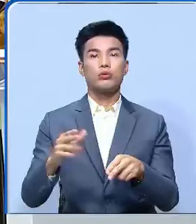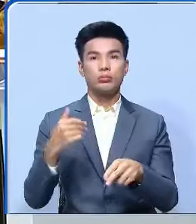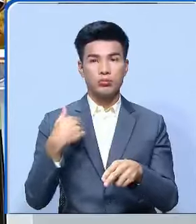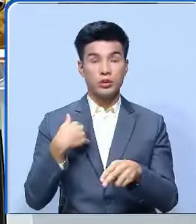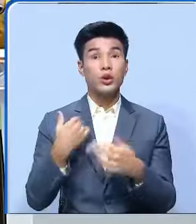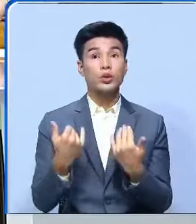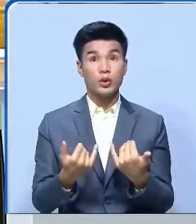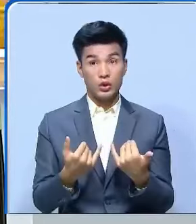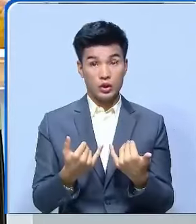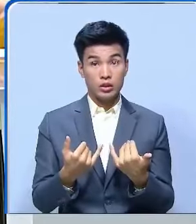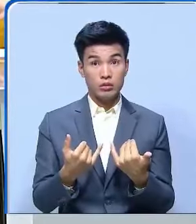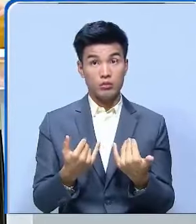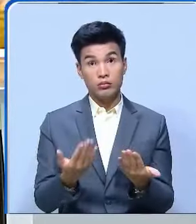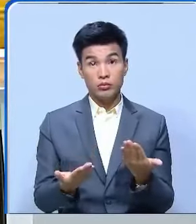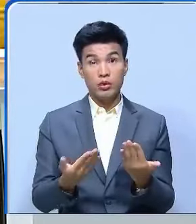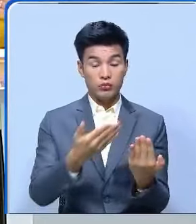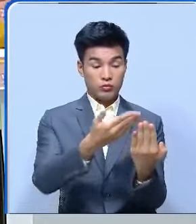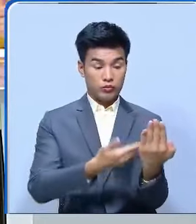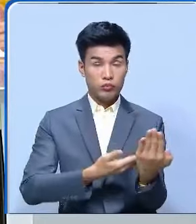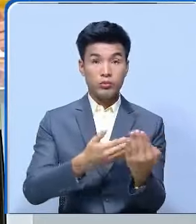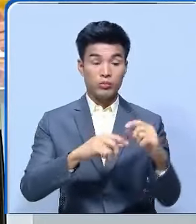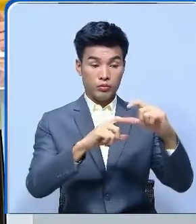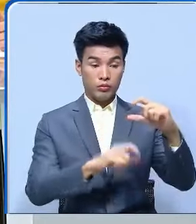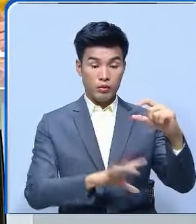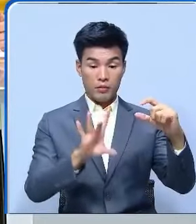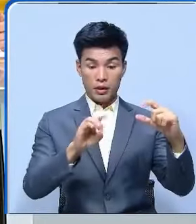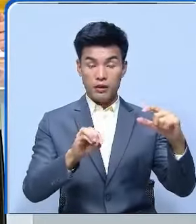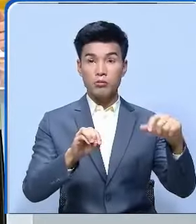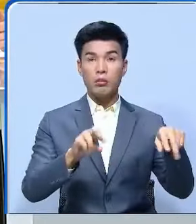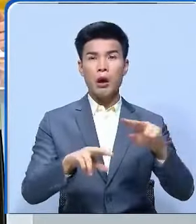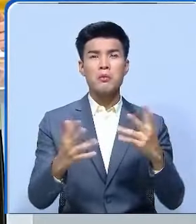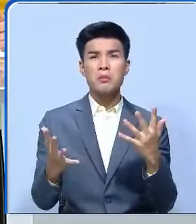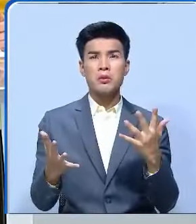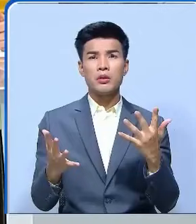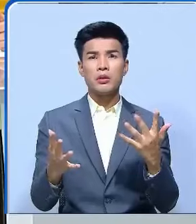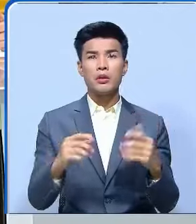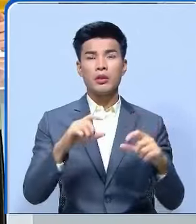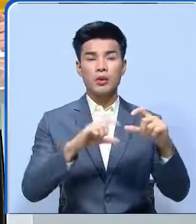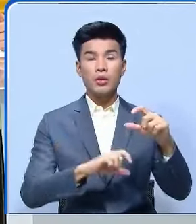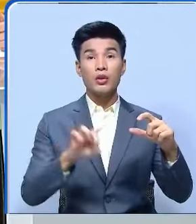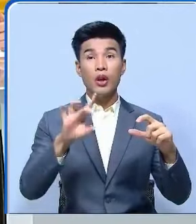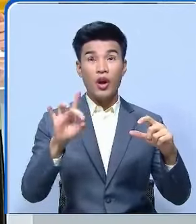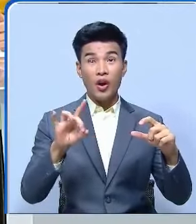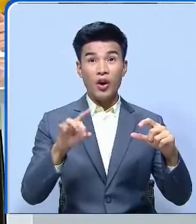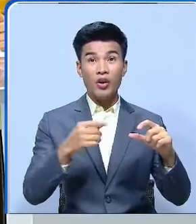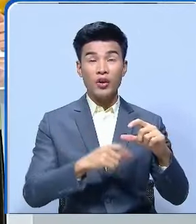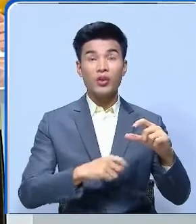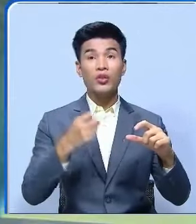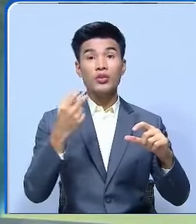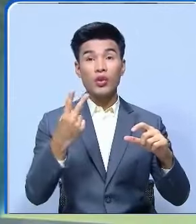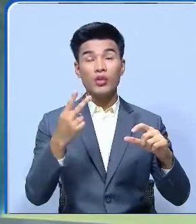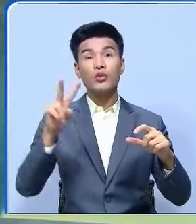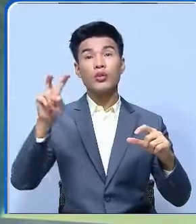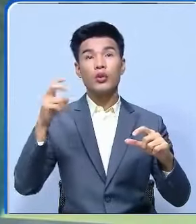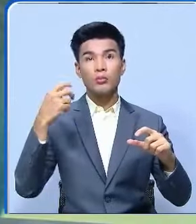ตอนนี้เนี่ยเราบอกว่าแผง80บาทตามแผงเนี่ยมันหาไม่ได้ ค ่ ะ ใบละ100 2ใบ2ใบ200อะไรแบบนี้นะคะ